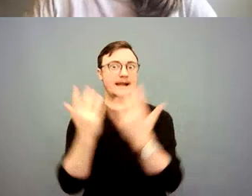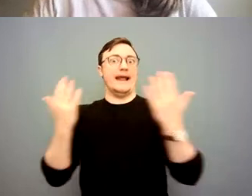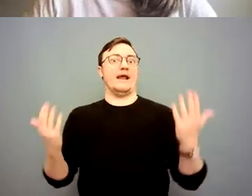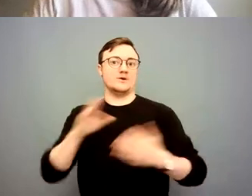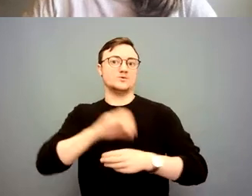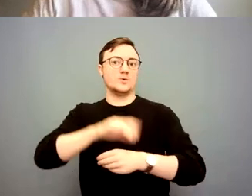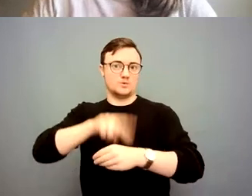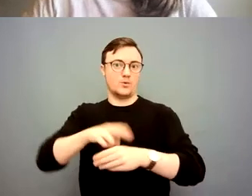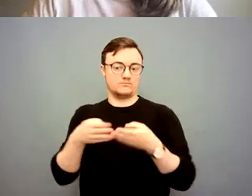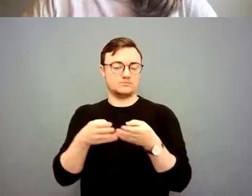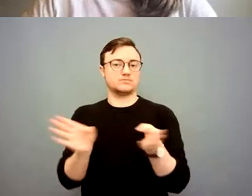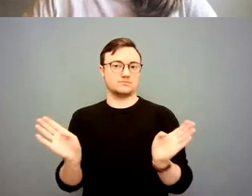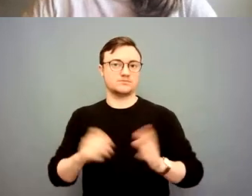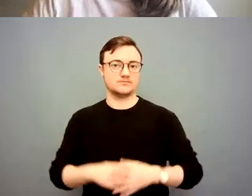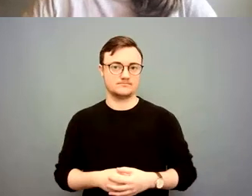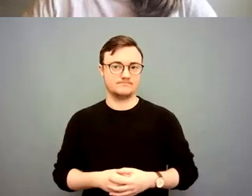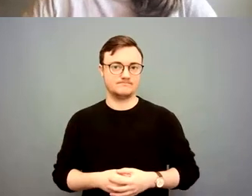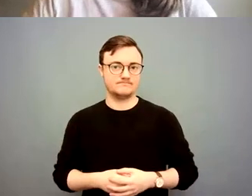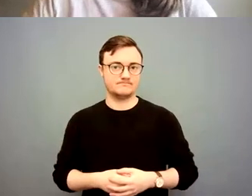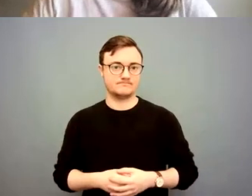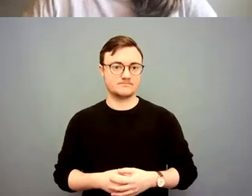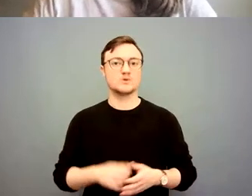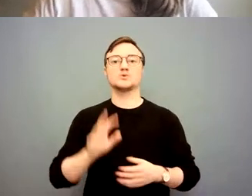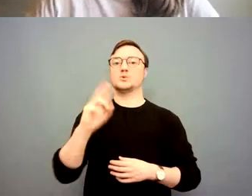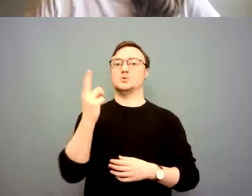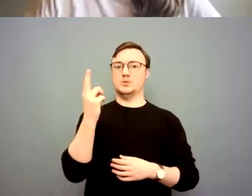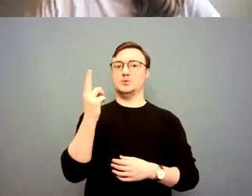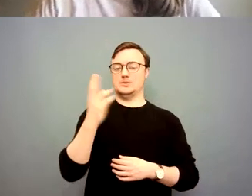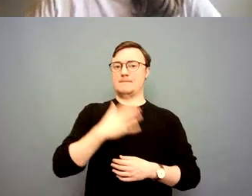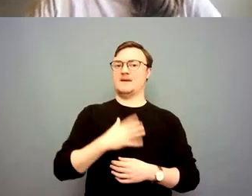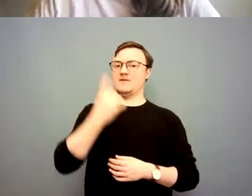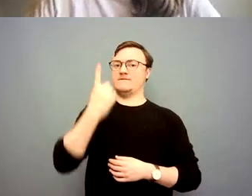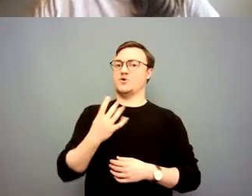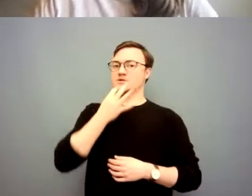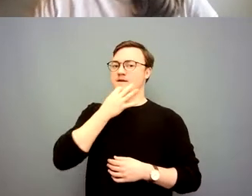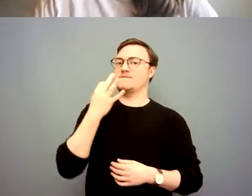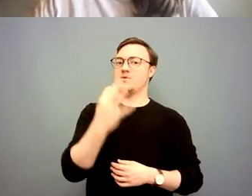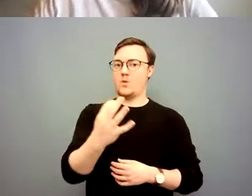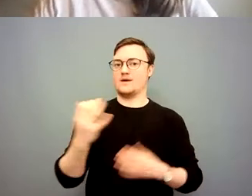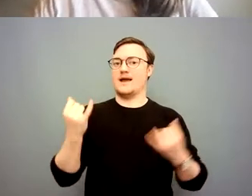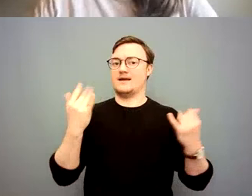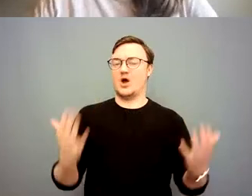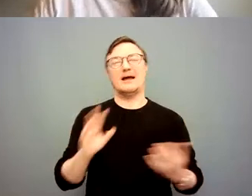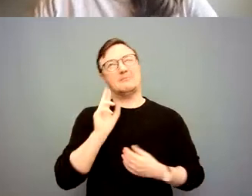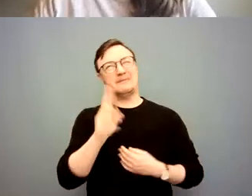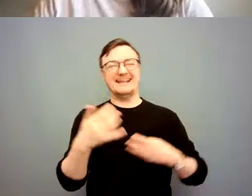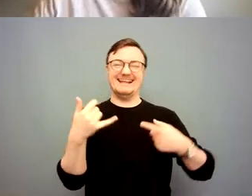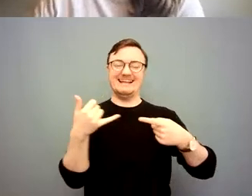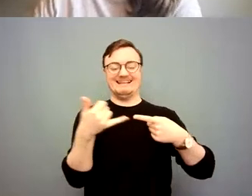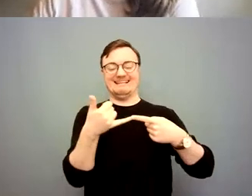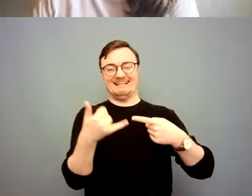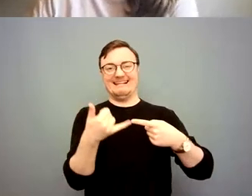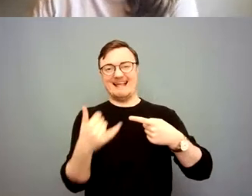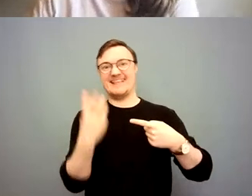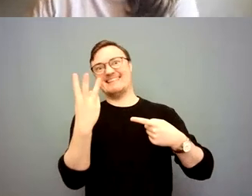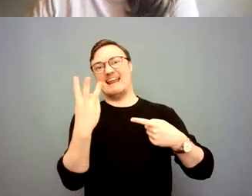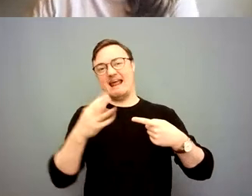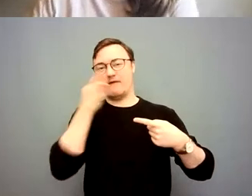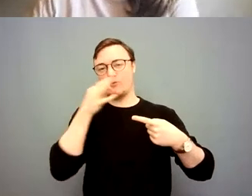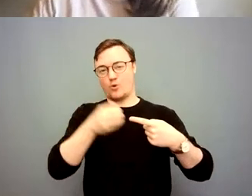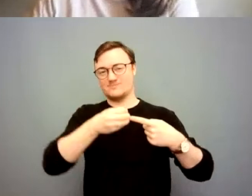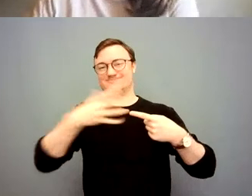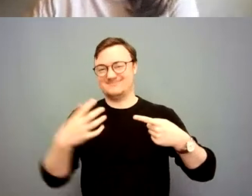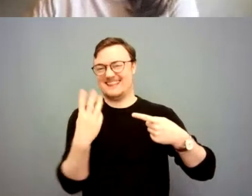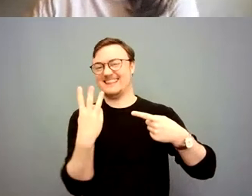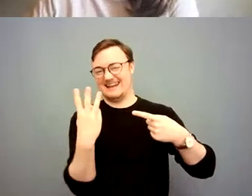Nu kommer vi till dagens första fråga. Egentligen är det tre frågor. Och ni